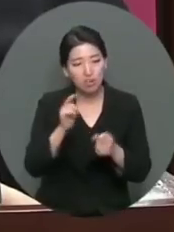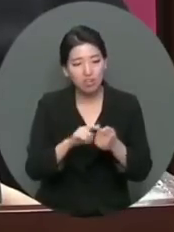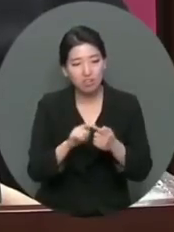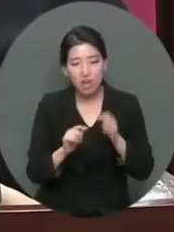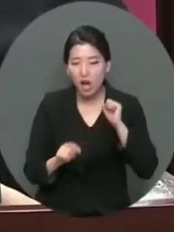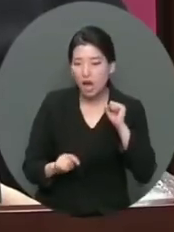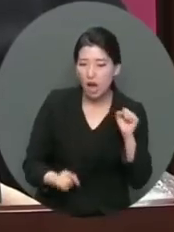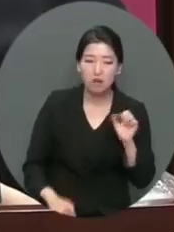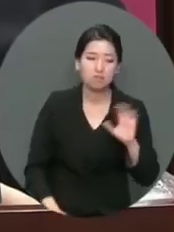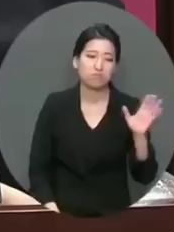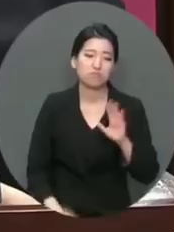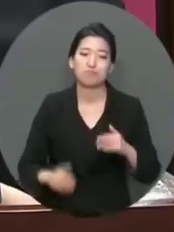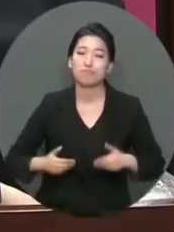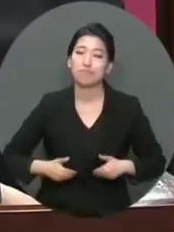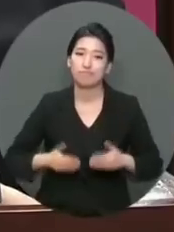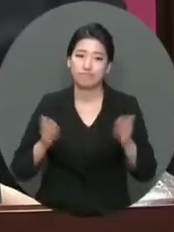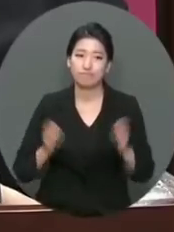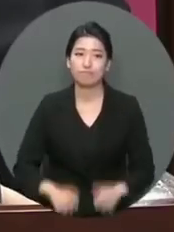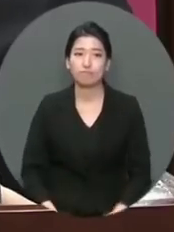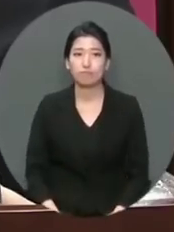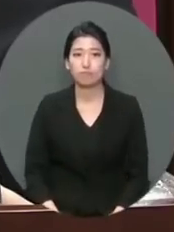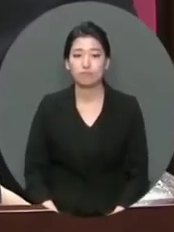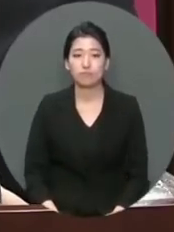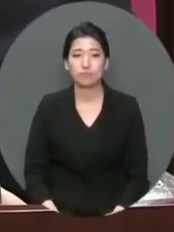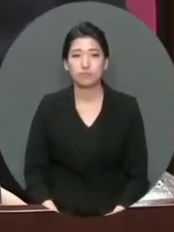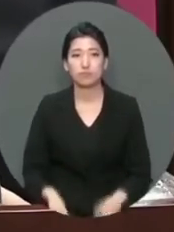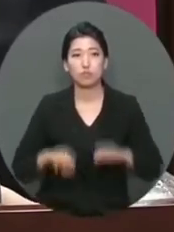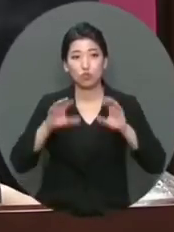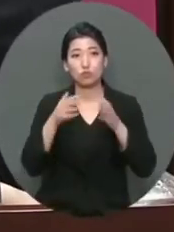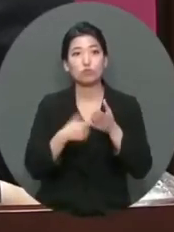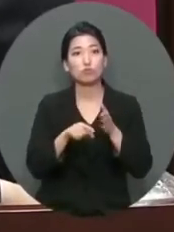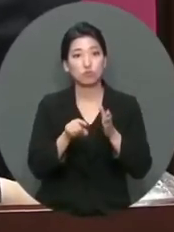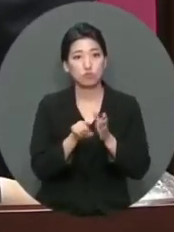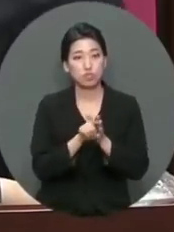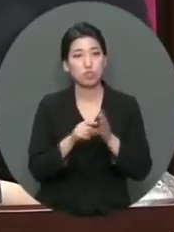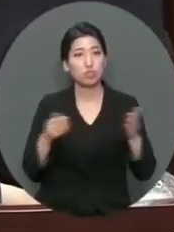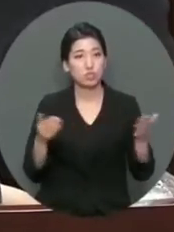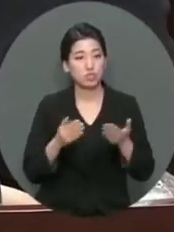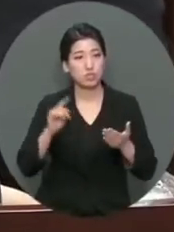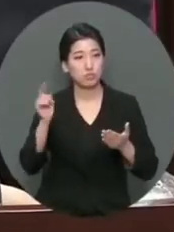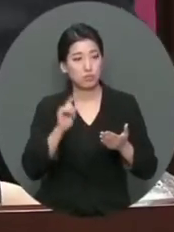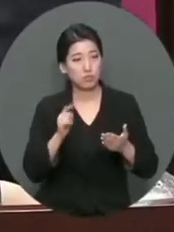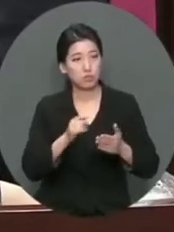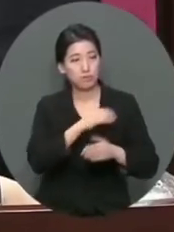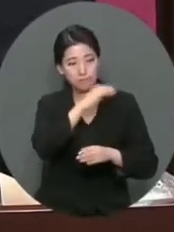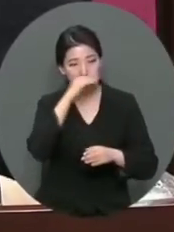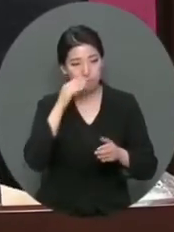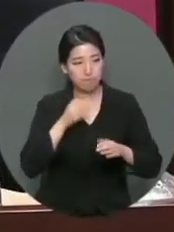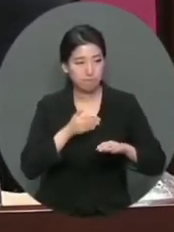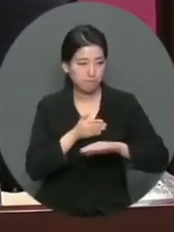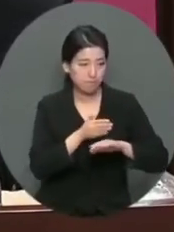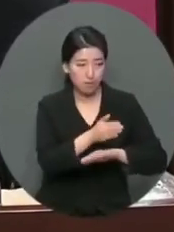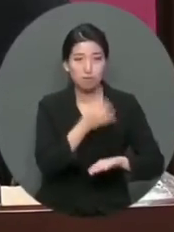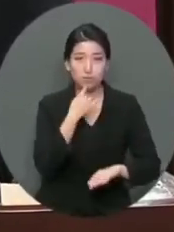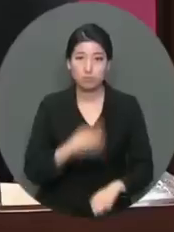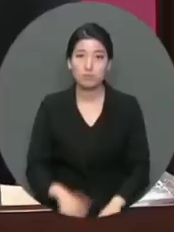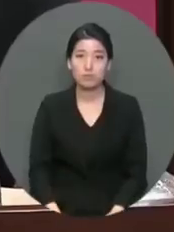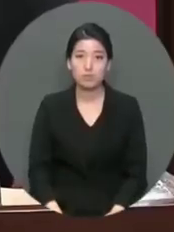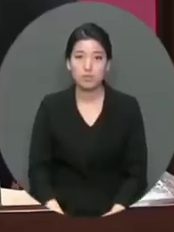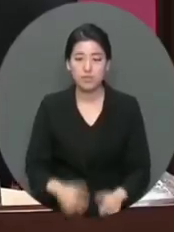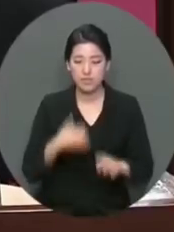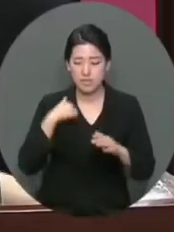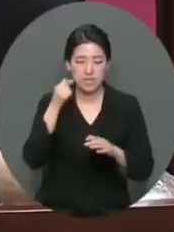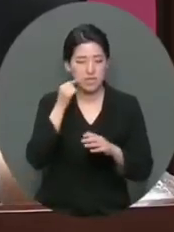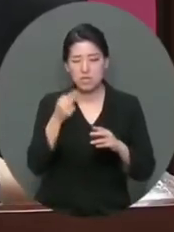일희일비하고 할 필요는 없다고 생각합니다. 국가를 위해서 정말 위하는 길이 무엇인가를 그거를 해야 되는 것이죠. 괴롭더라도,